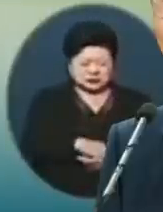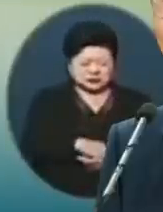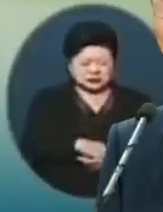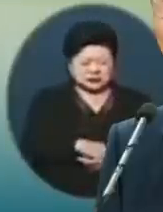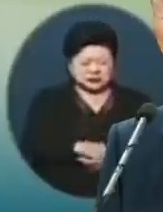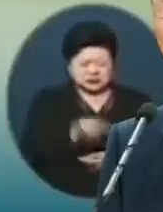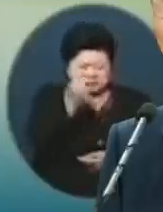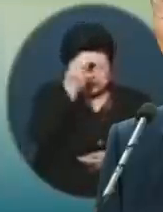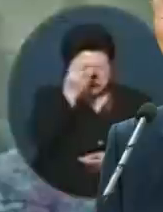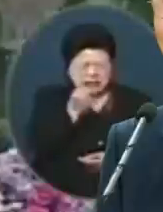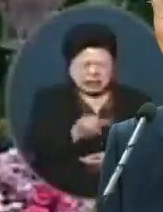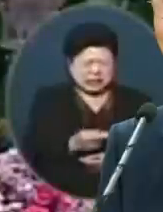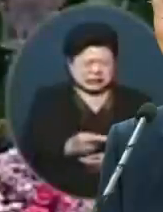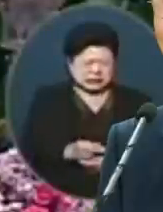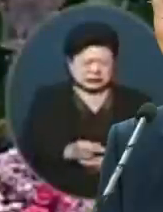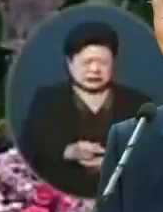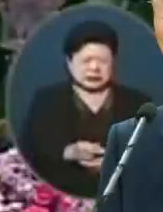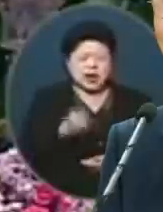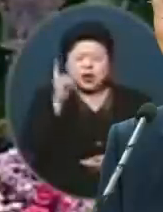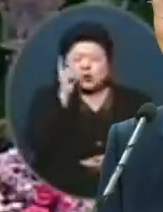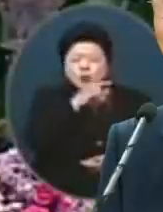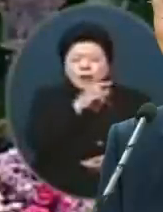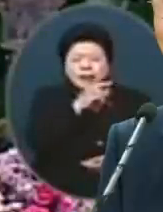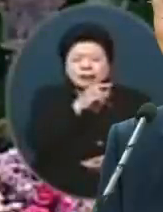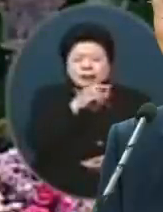바로 교만이라고 말한 것입니다.